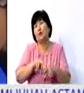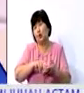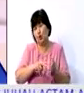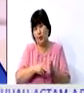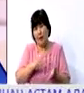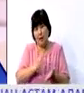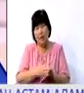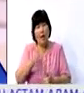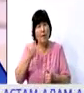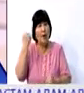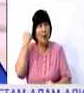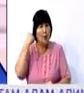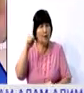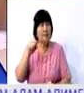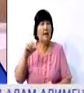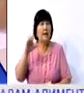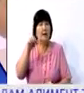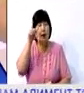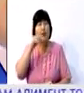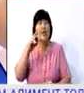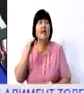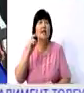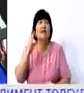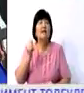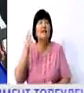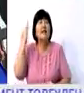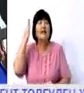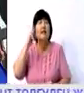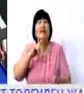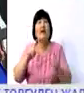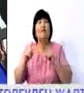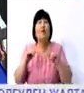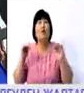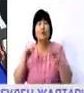отыр. Байқау жеңімпазы қыркүйекте өтетін инновациялық идеялар форумында